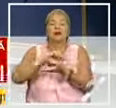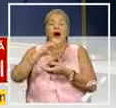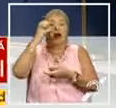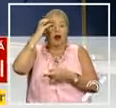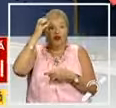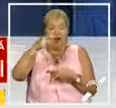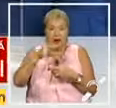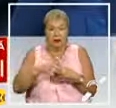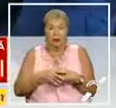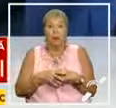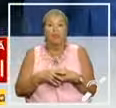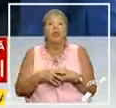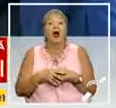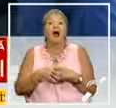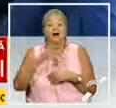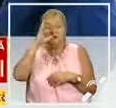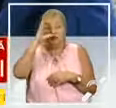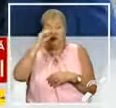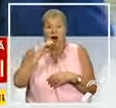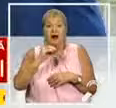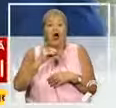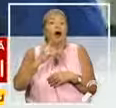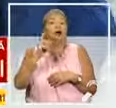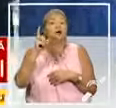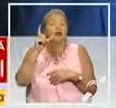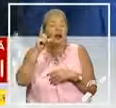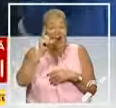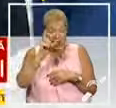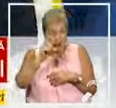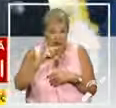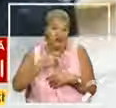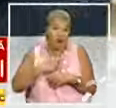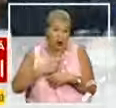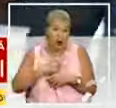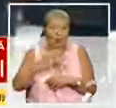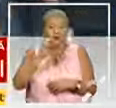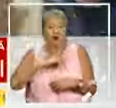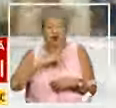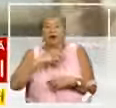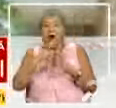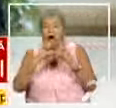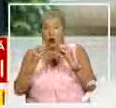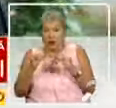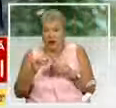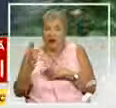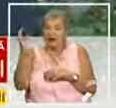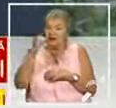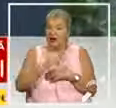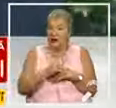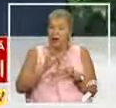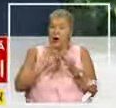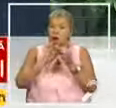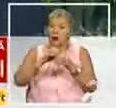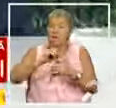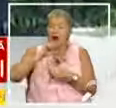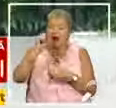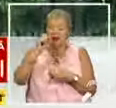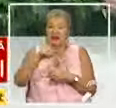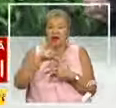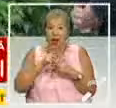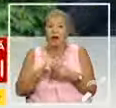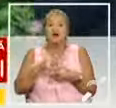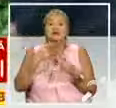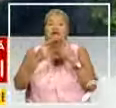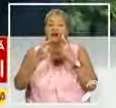guvernamentală. În seara zilei de luni este foarte posibil ca președintele Klaus Iohannis să cheme liderii partidelor politice la